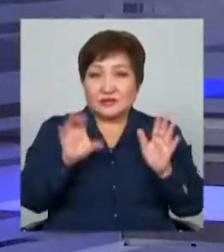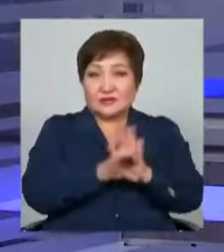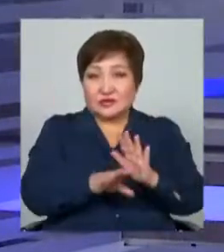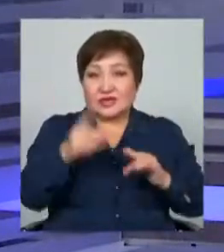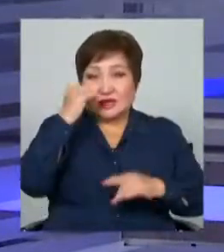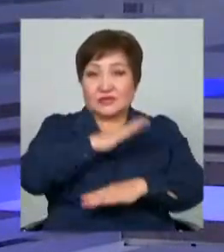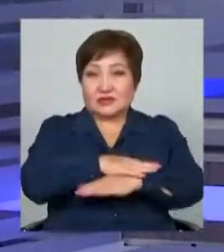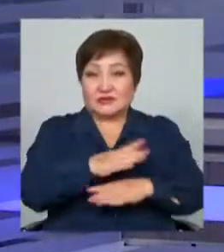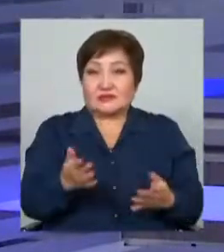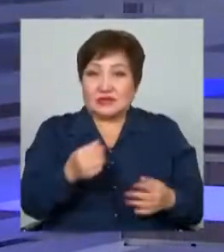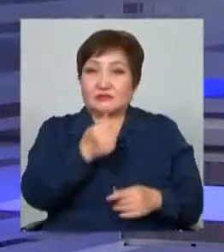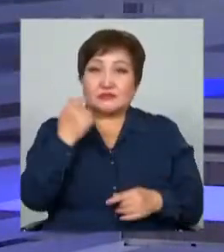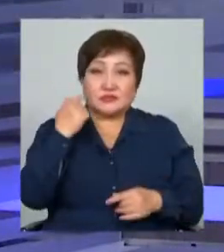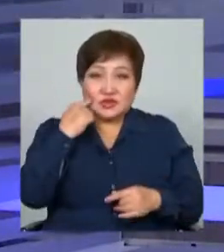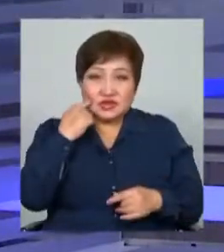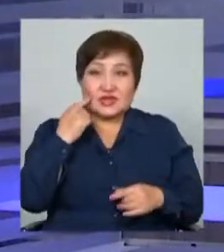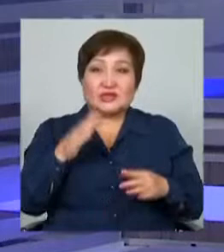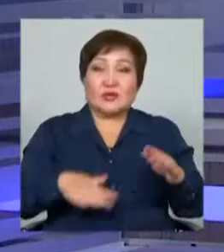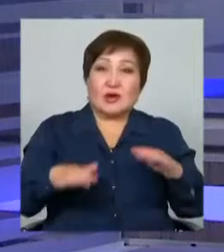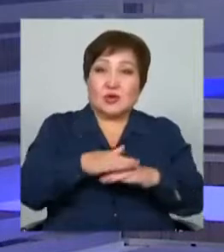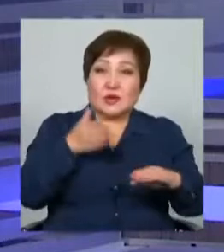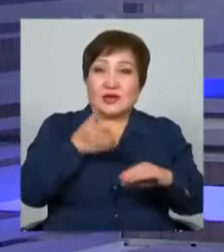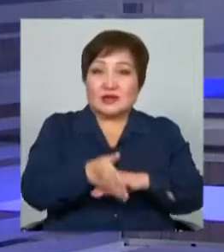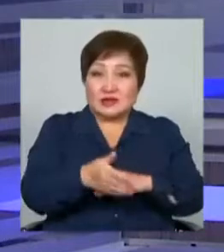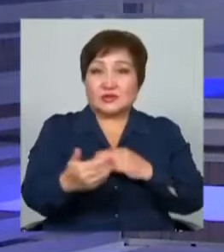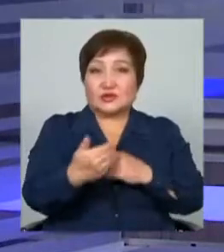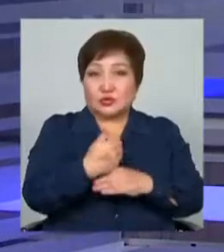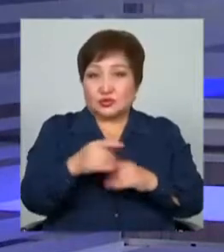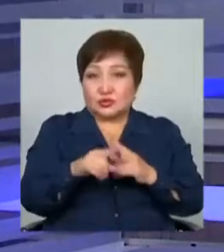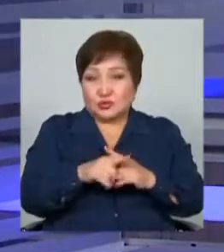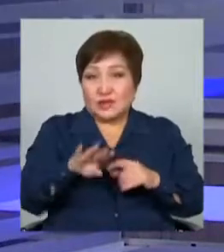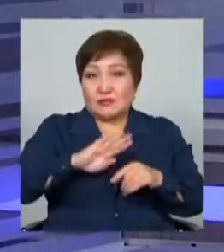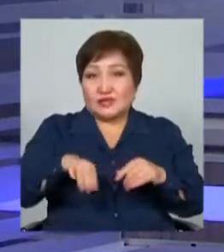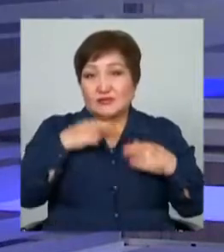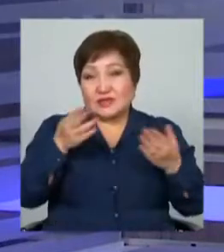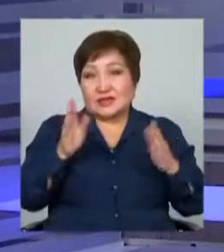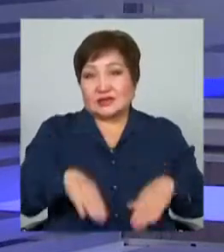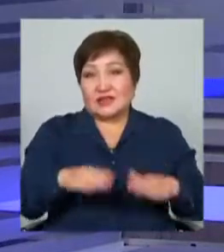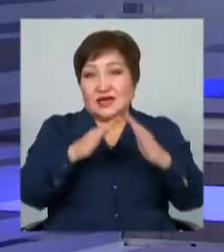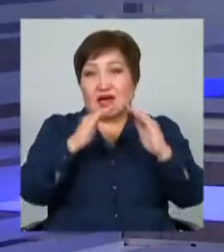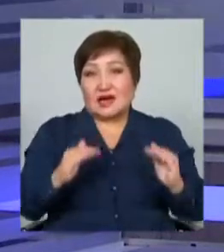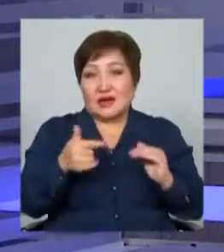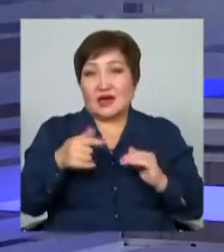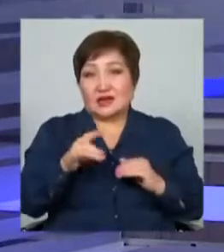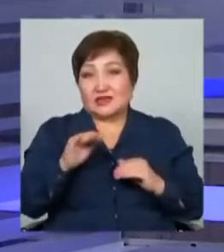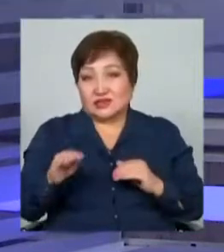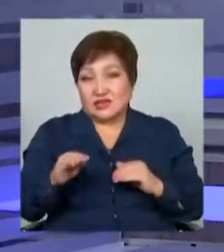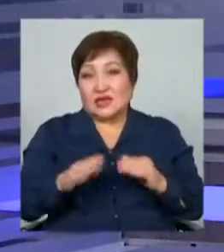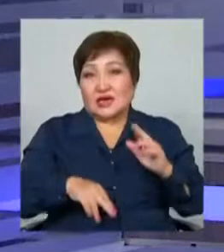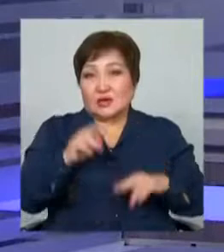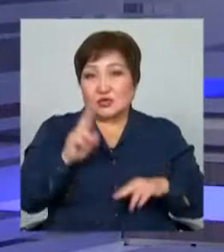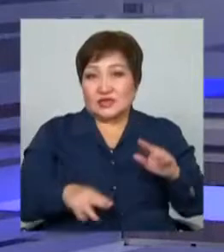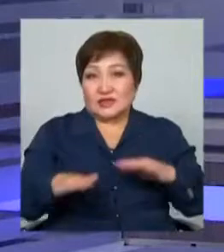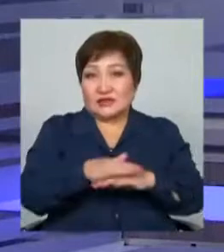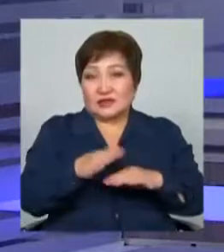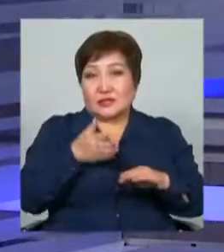деген атымен жоқ. Аулаға кіріп шығу үшін қараусыз қалған гараждармен құрылыс алаңдарынан өту керек. Ал бұл балалар тұрмақ ересектердің